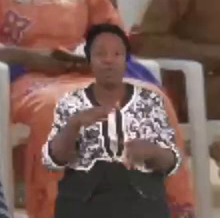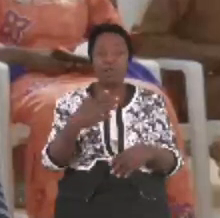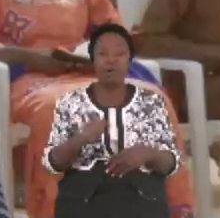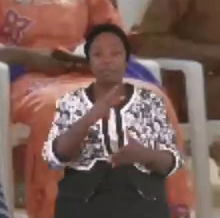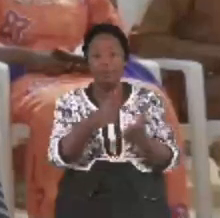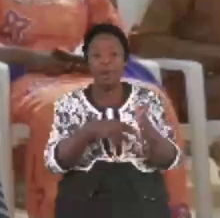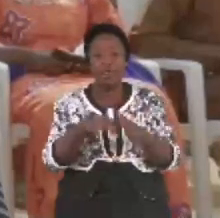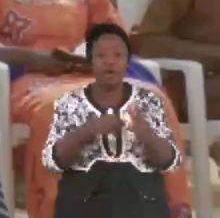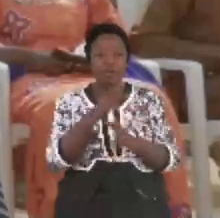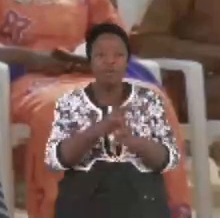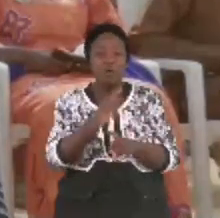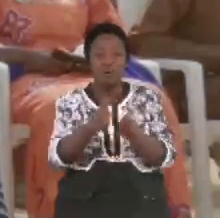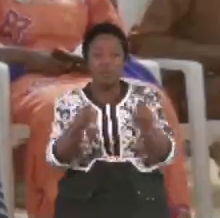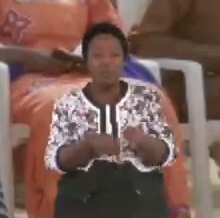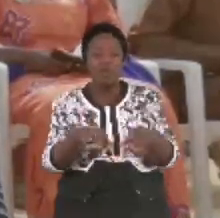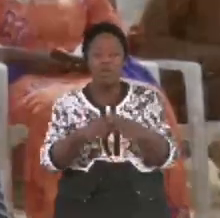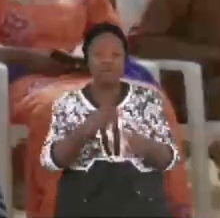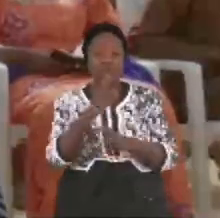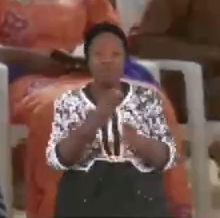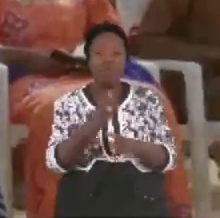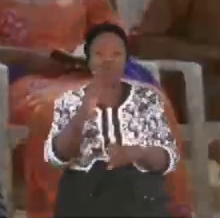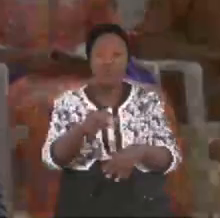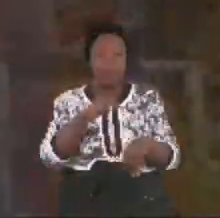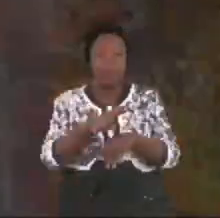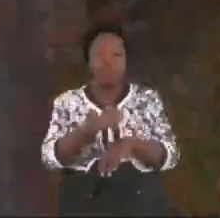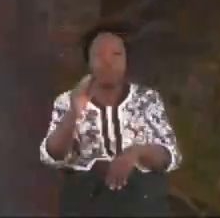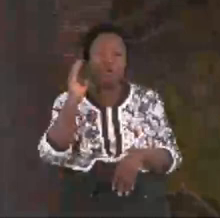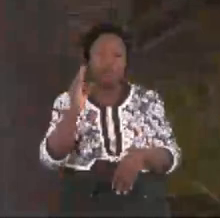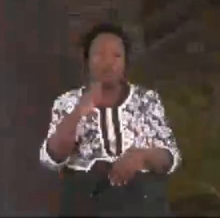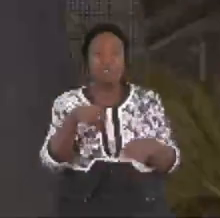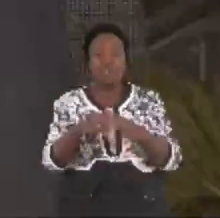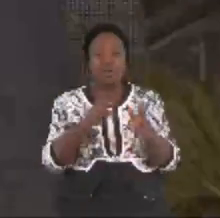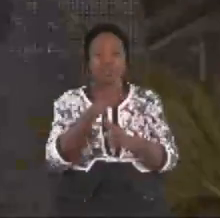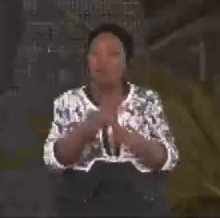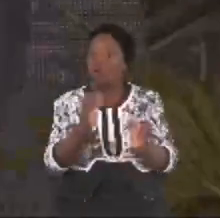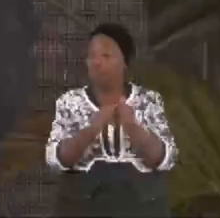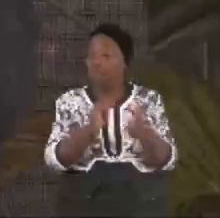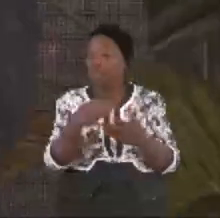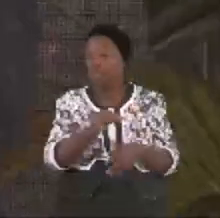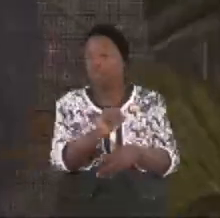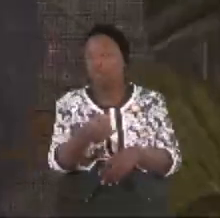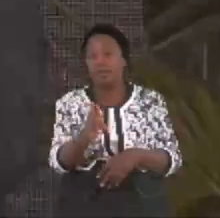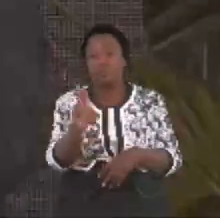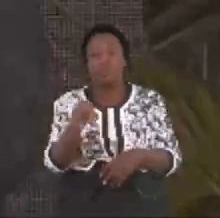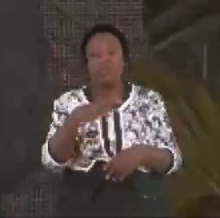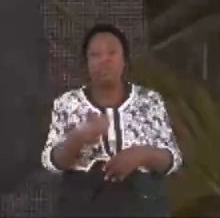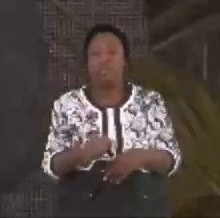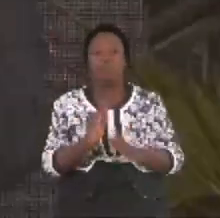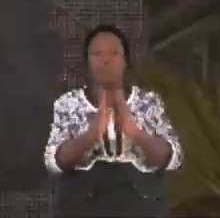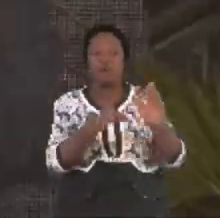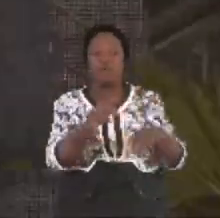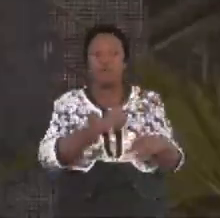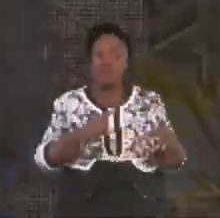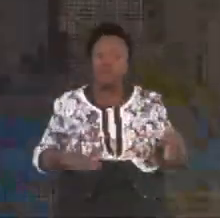ta place dans le monde, ton ministère, ton message dans le monde à celui de Jean, l'intention de